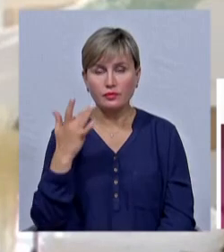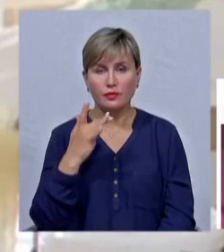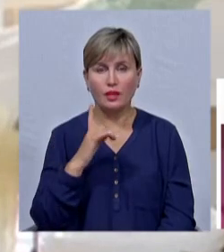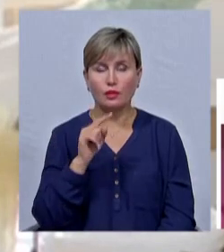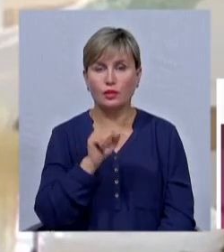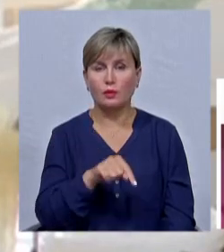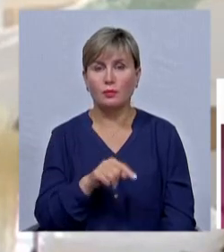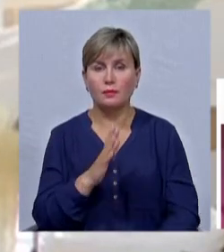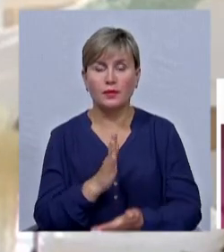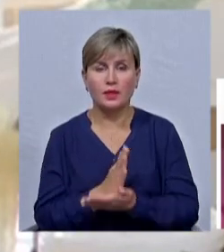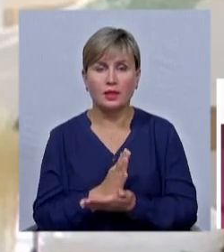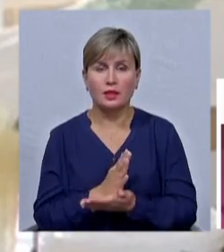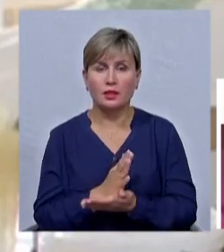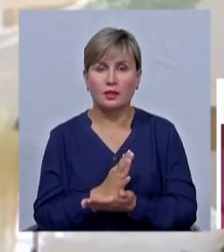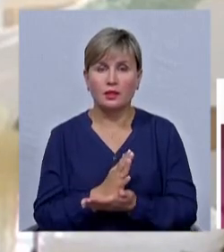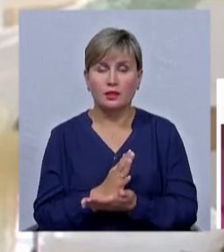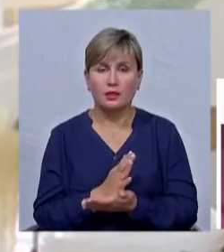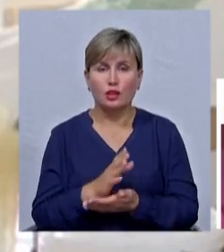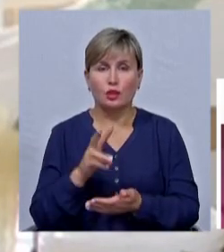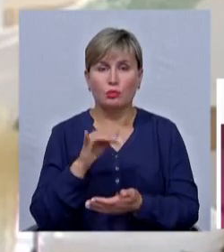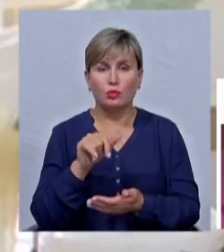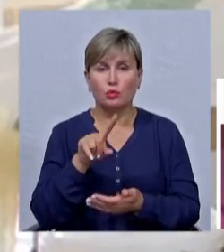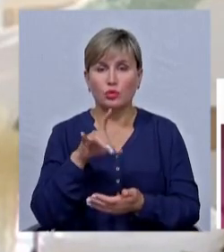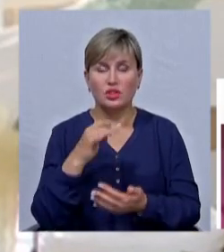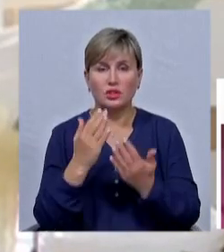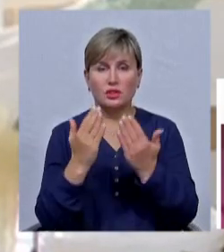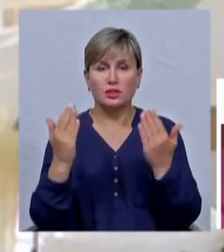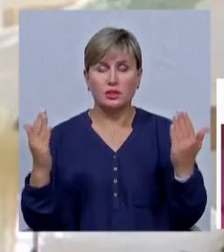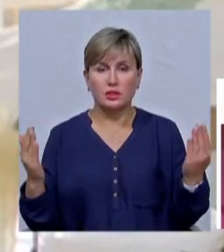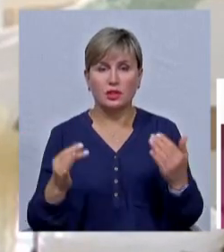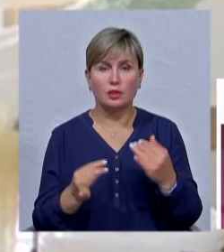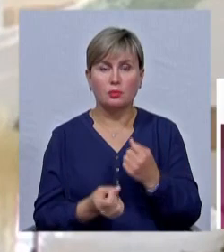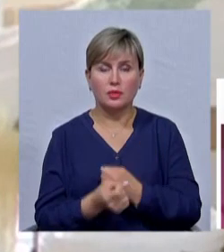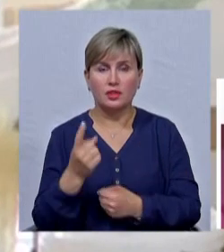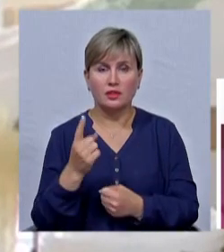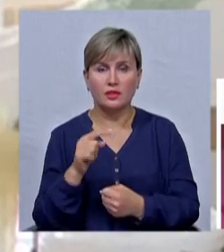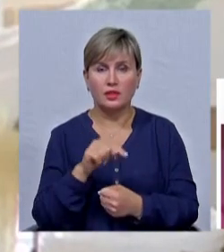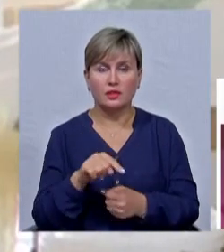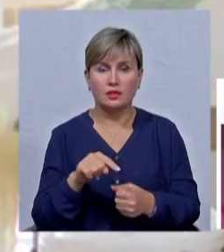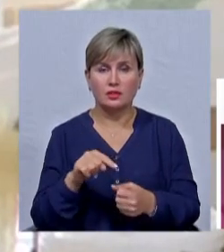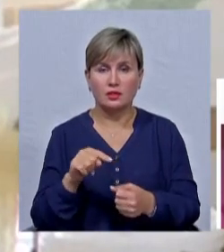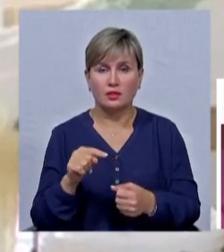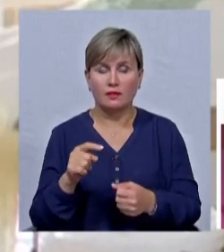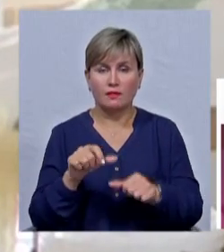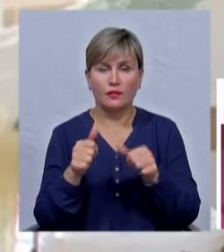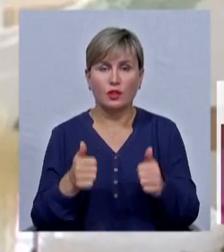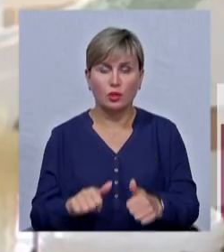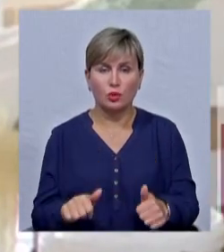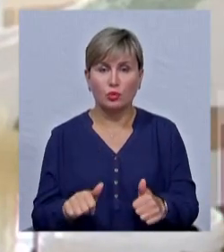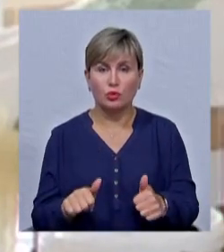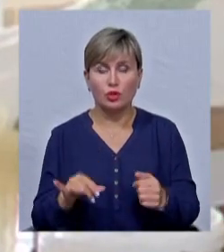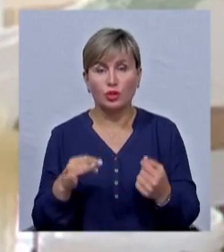часа музей появился восковая фигура тамара к малому этом и